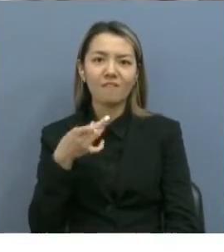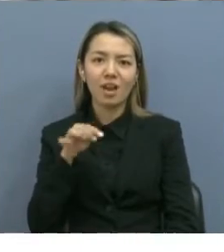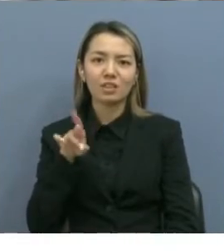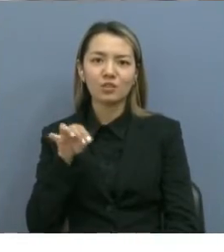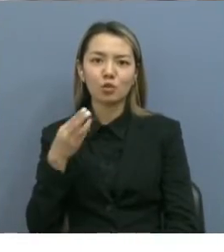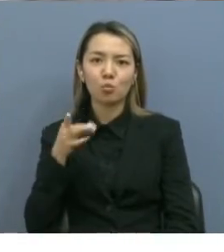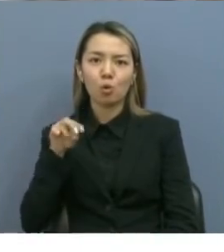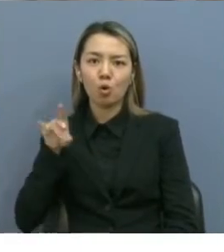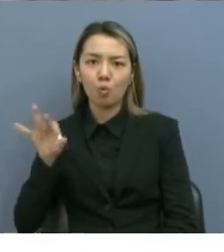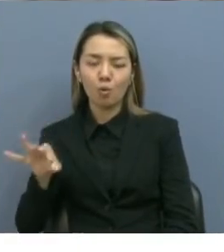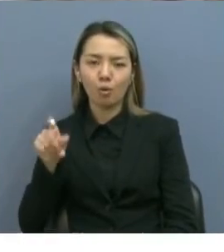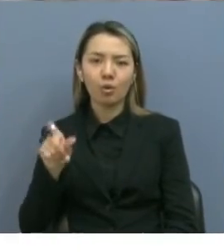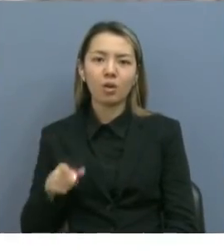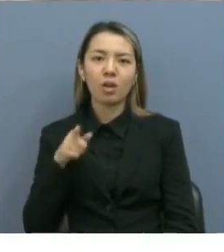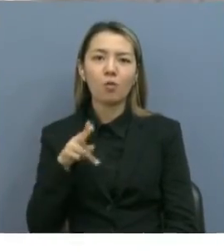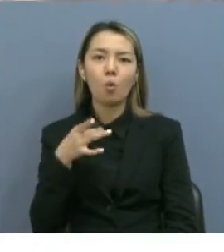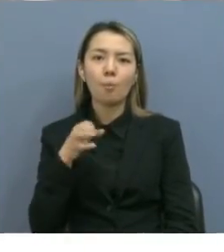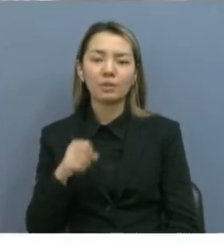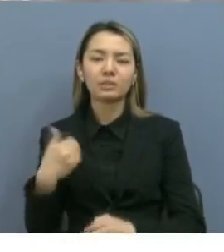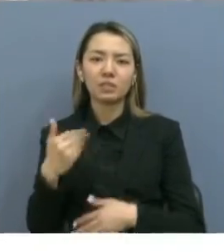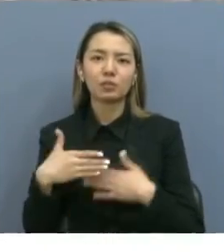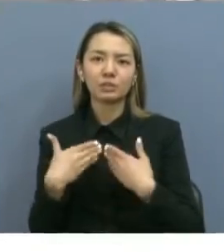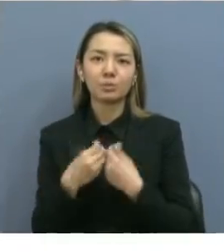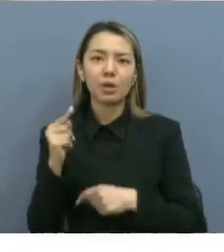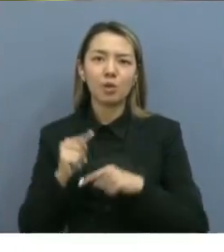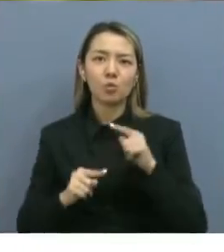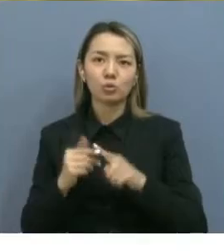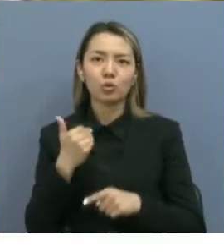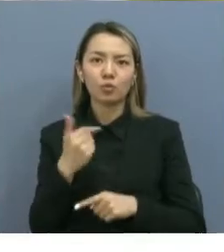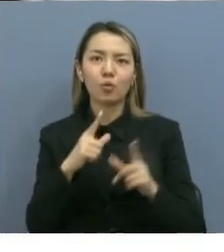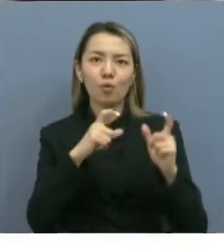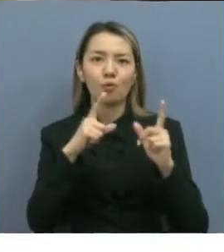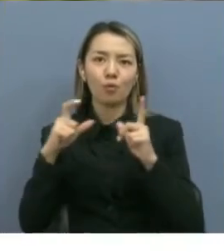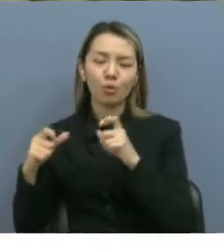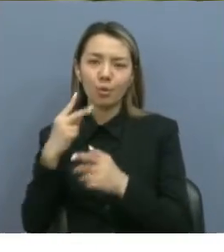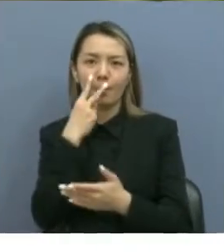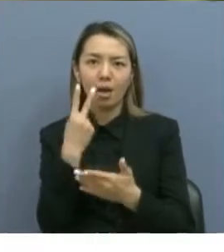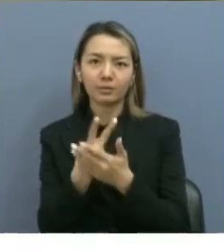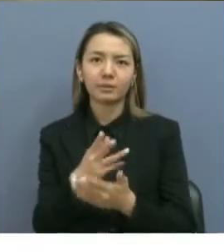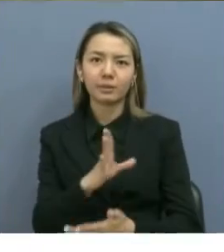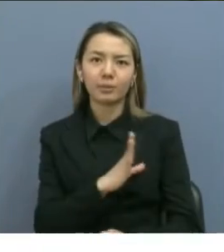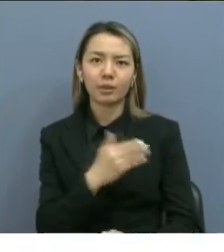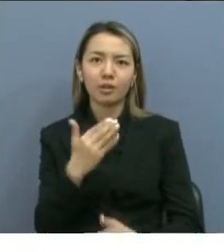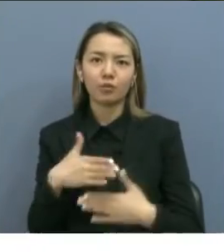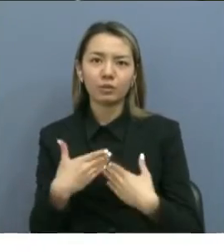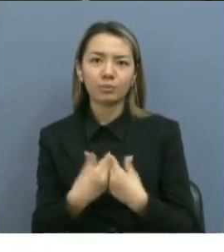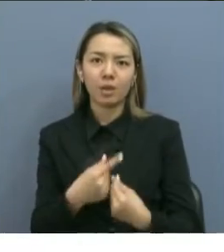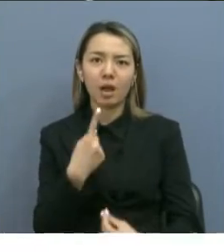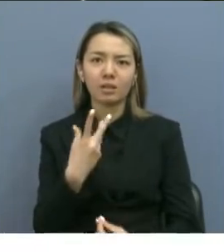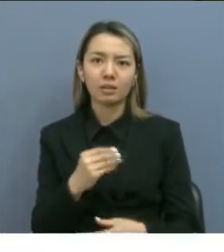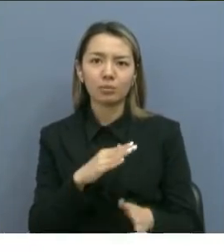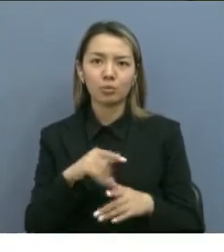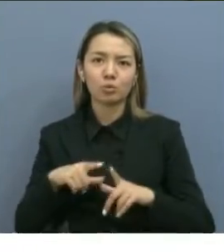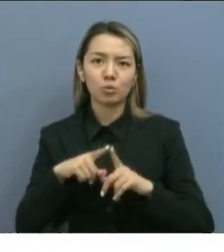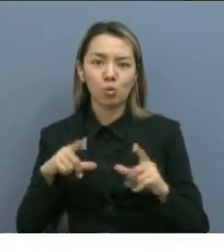Францевич Шмурло. Бұл жерде көпестің оның отбасы мен туысқандарының фото суреттері көрсетілген. Бірер күннен кейін